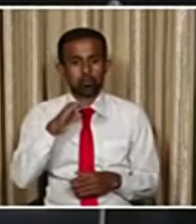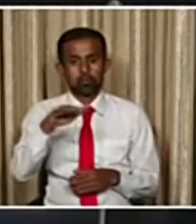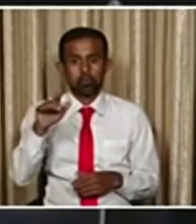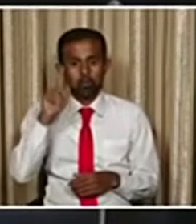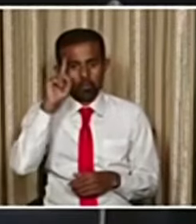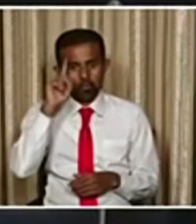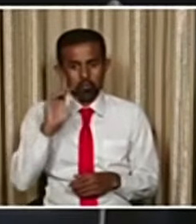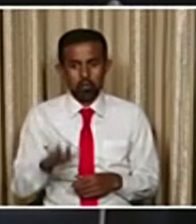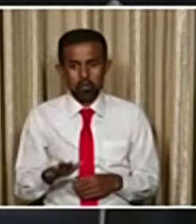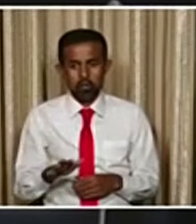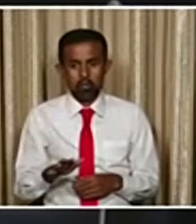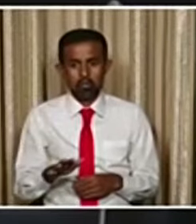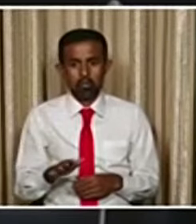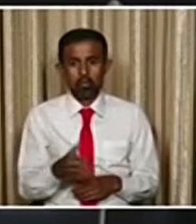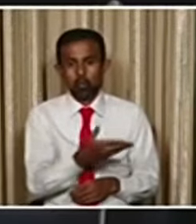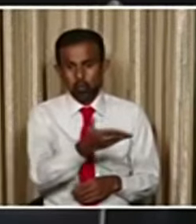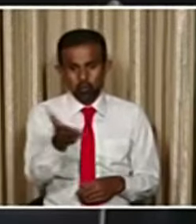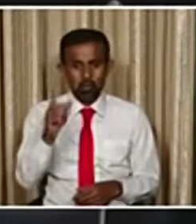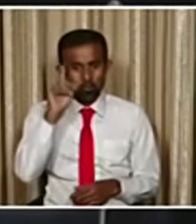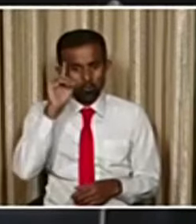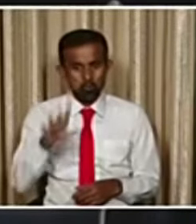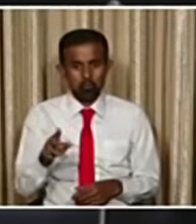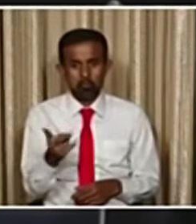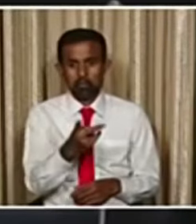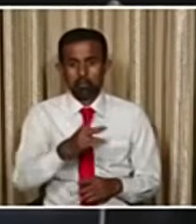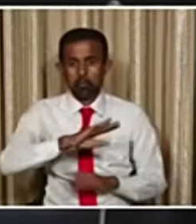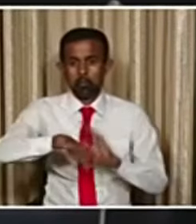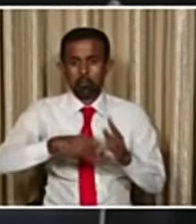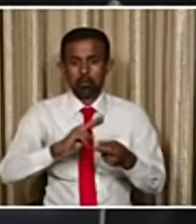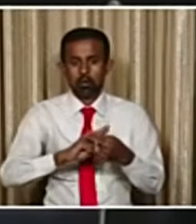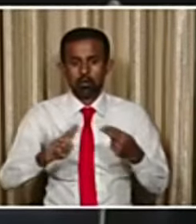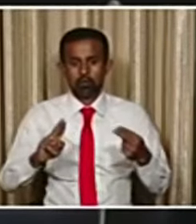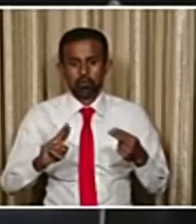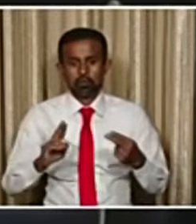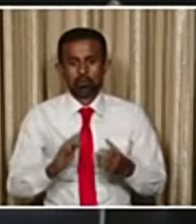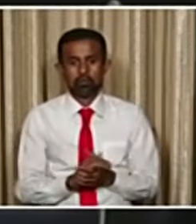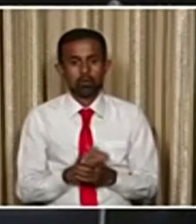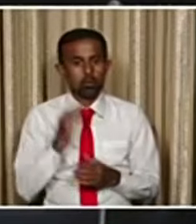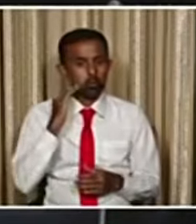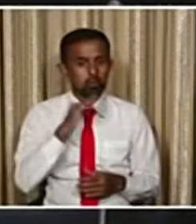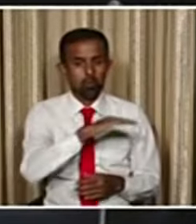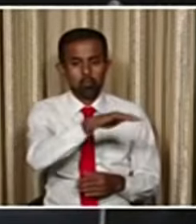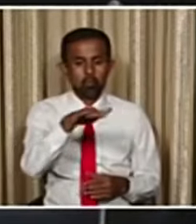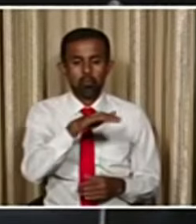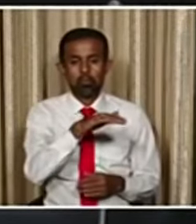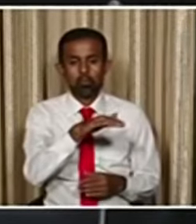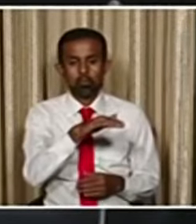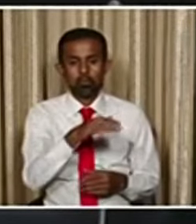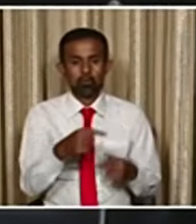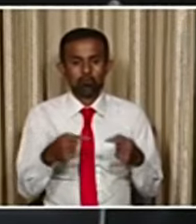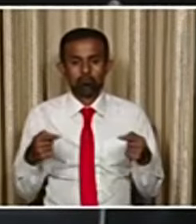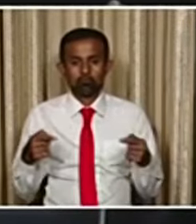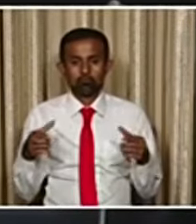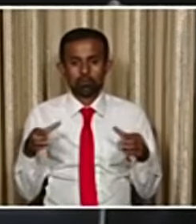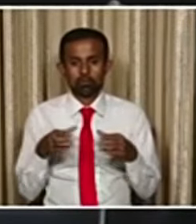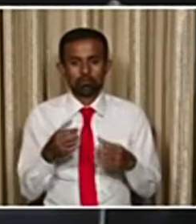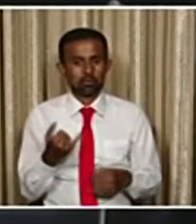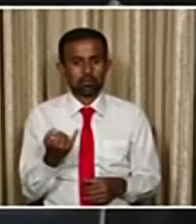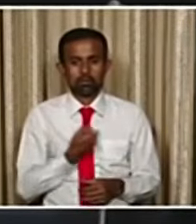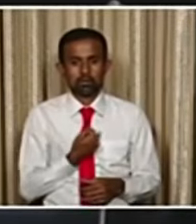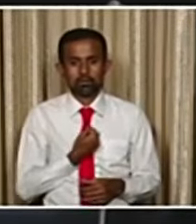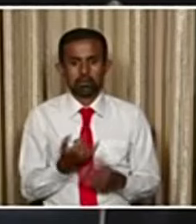ජනතාවගේ අභිලාෂයන්, ඔබේ අභිලාෂයන් එක බටලව ගන්න එපා. ජනතාව විපක්ෂයේ තරම් කුවක